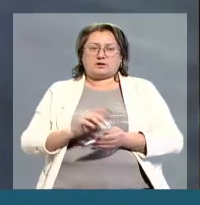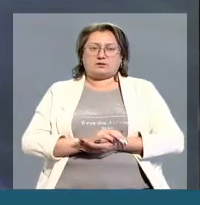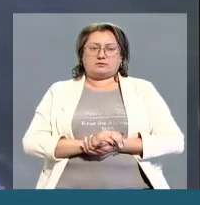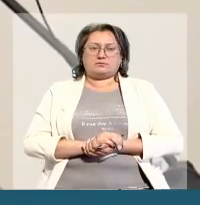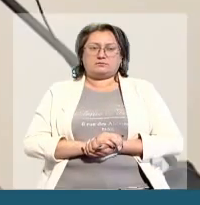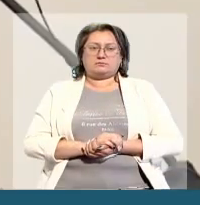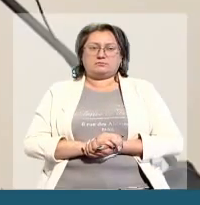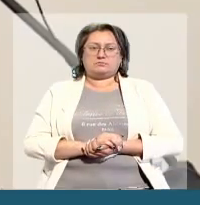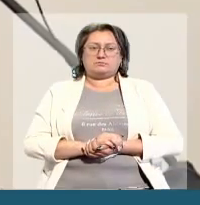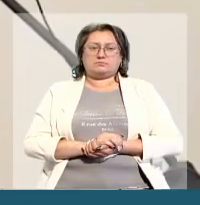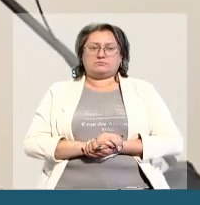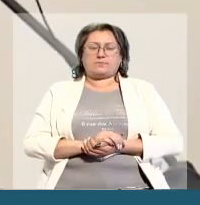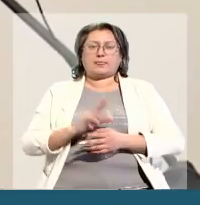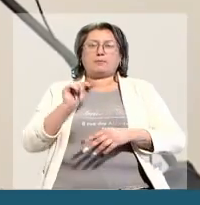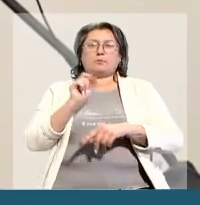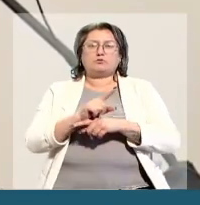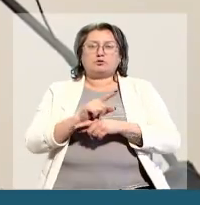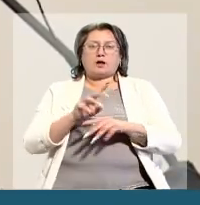болады.